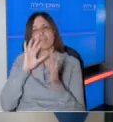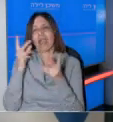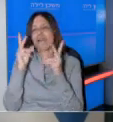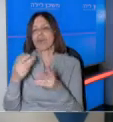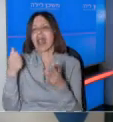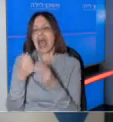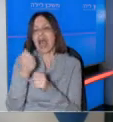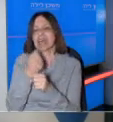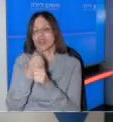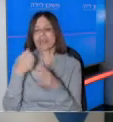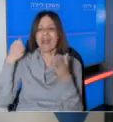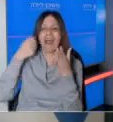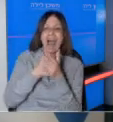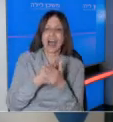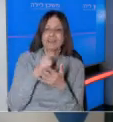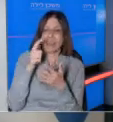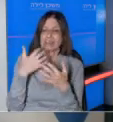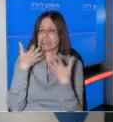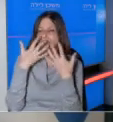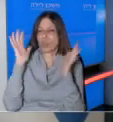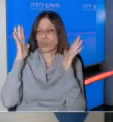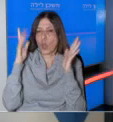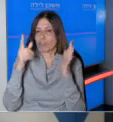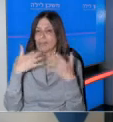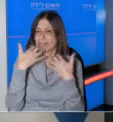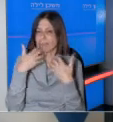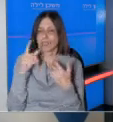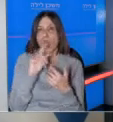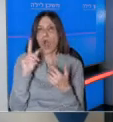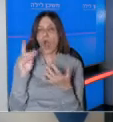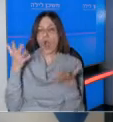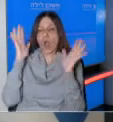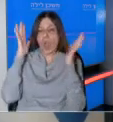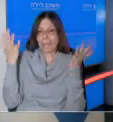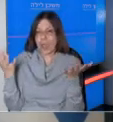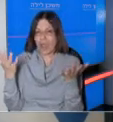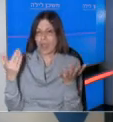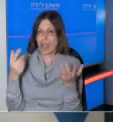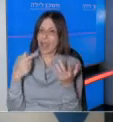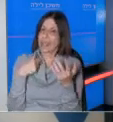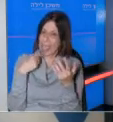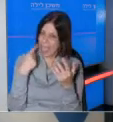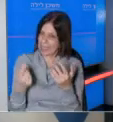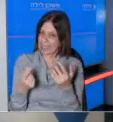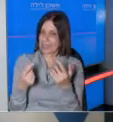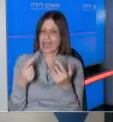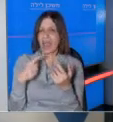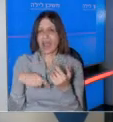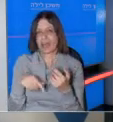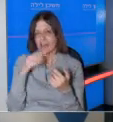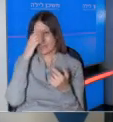עד שהתרחיש, תרחיש האימה שאתה מציג כרגע, יבוא לידי ביטוי? אגב, לא תרחיש האימה. חברים, אני אגיד את זה,